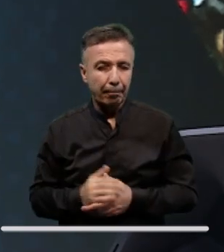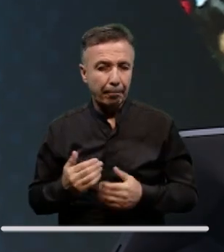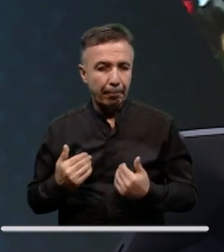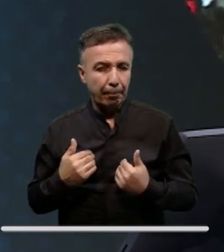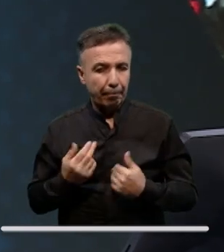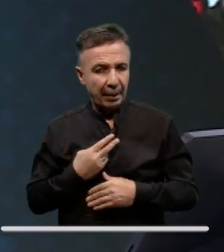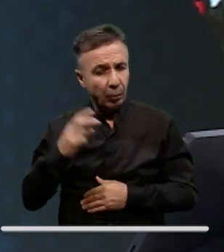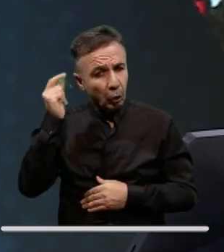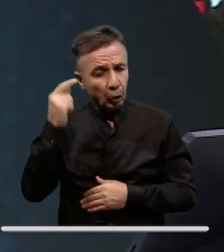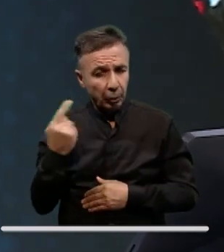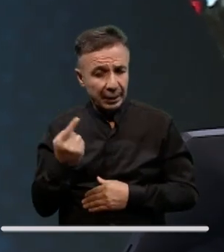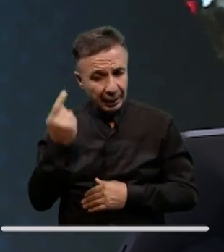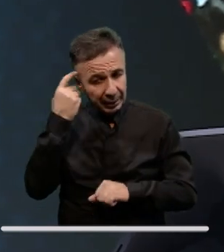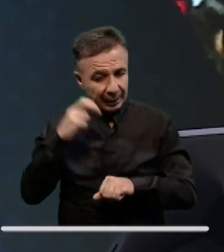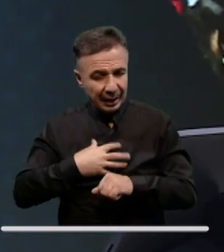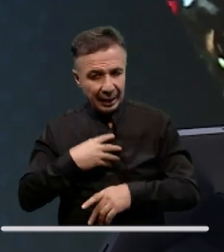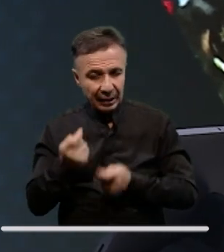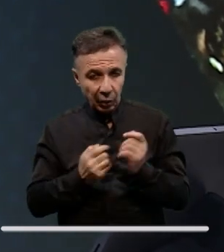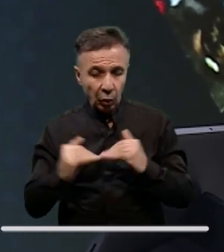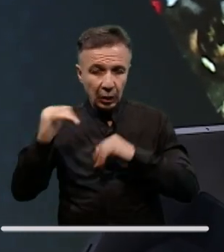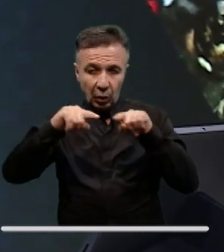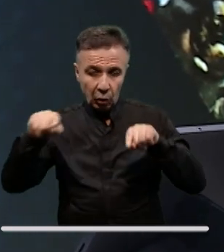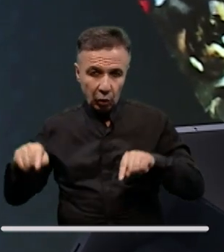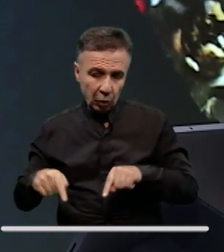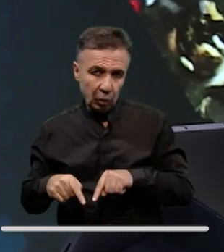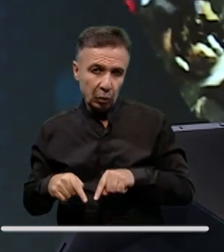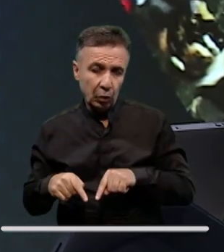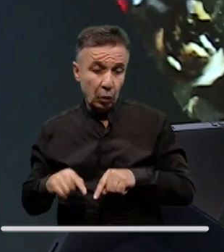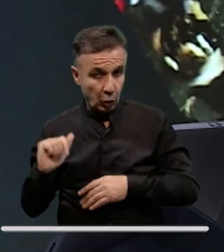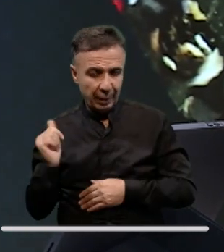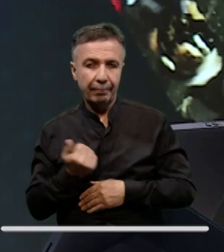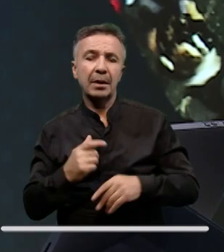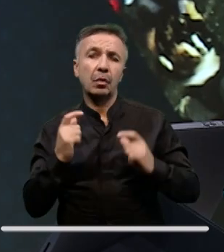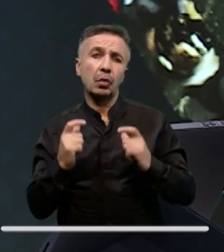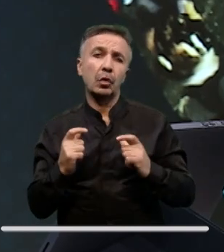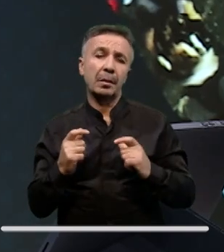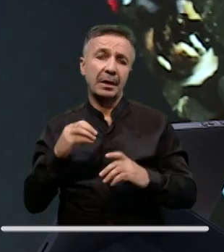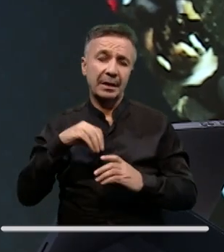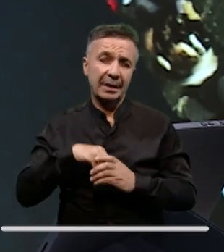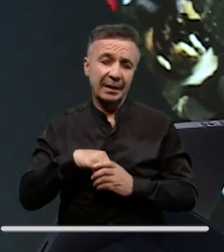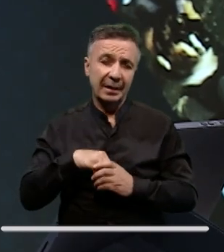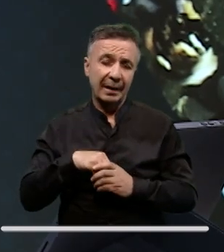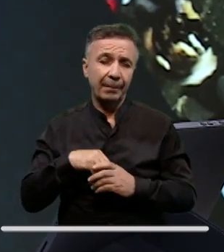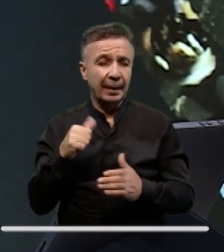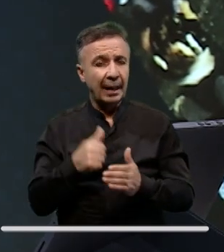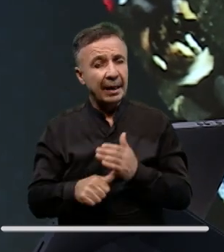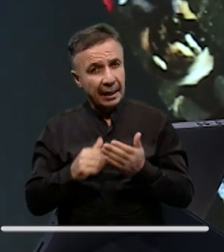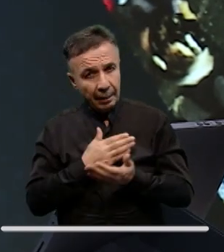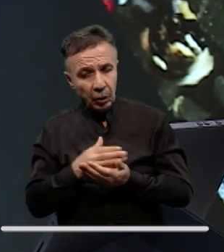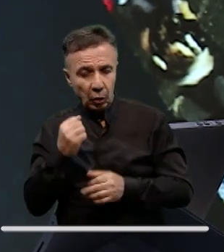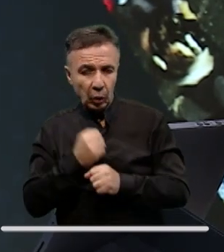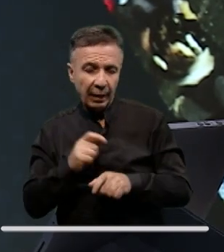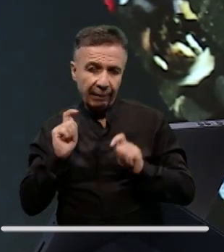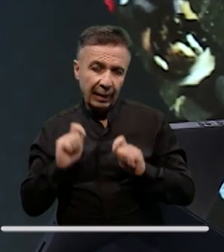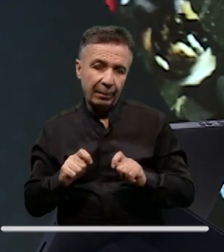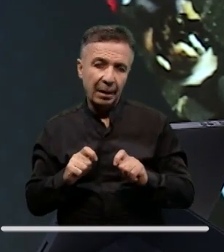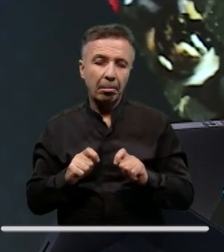hatırlattınız hocam Din İşleri Yüksek Kurulu gibi köklü bir kurumun içerisinde tarih boyunca görev alan Belki şu anda Emre